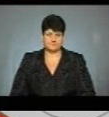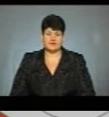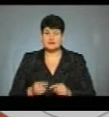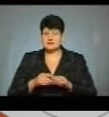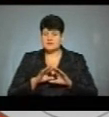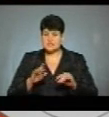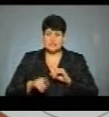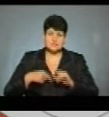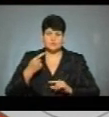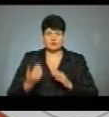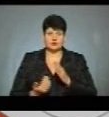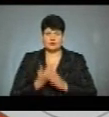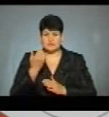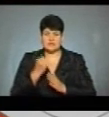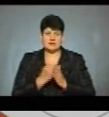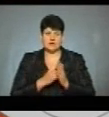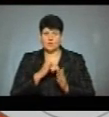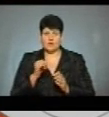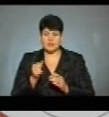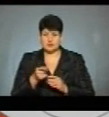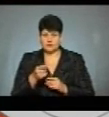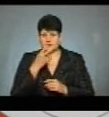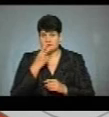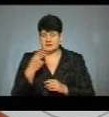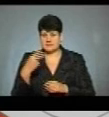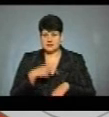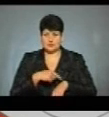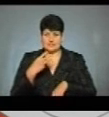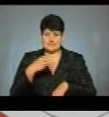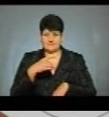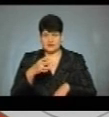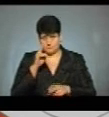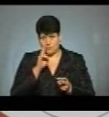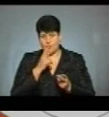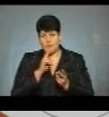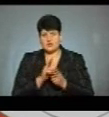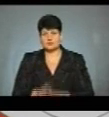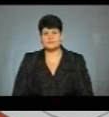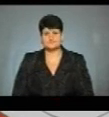цьому у мене все. Наступний випуск новин на телеканалі ЮА Тернопіль. Дивіться о 20:30. Побачимось.